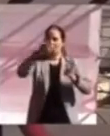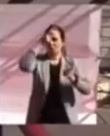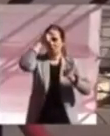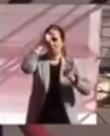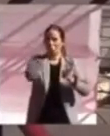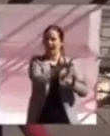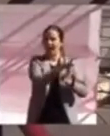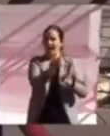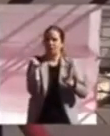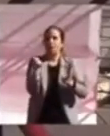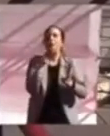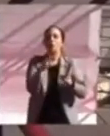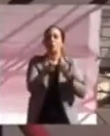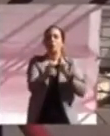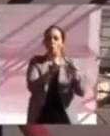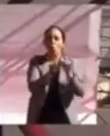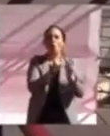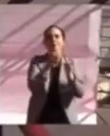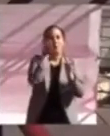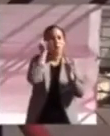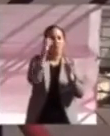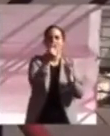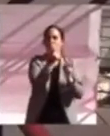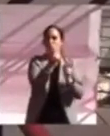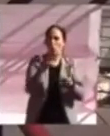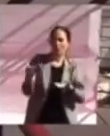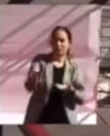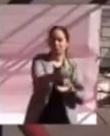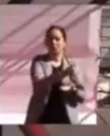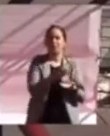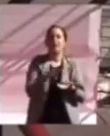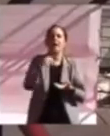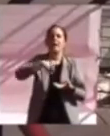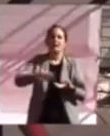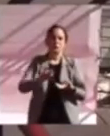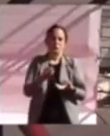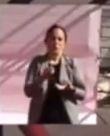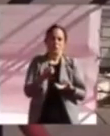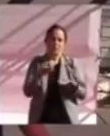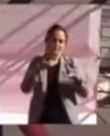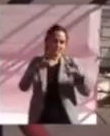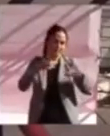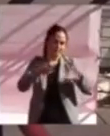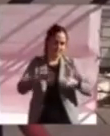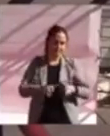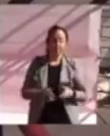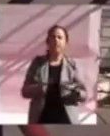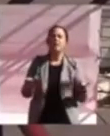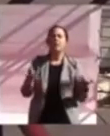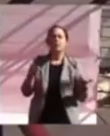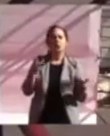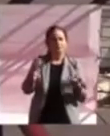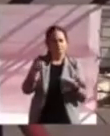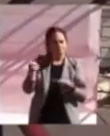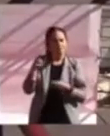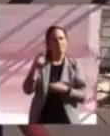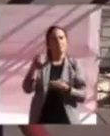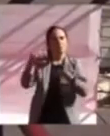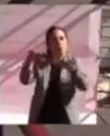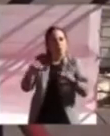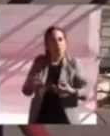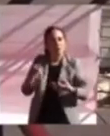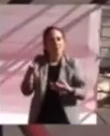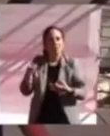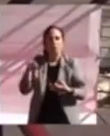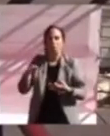sei un po rallentato però penso che anche lei pensa convinto dell'idea che questa è l'occasione